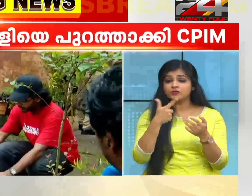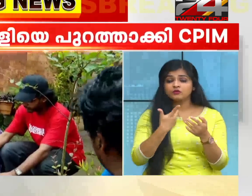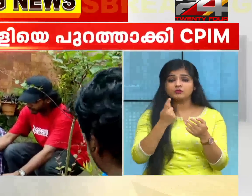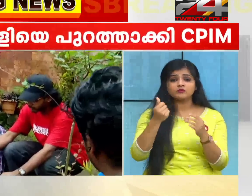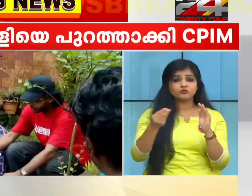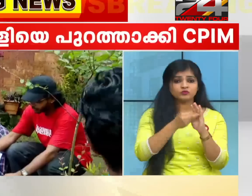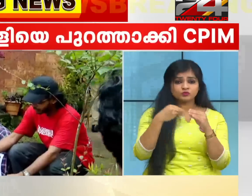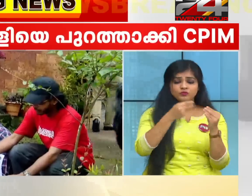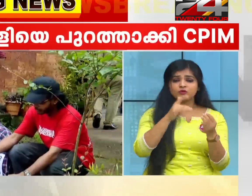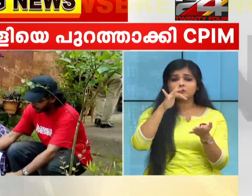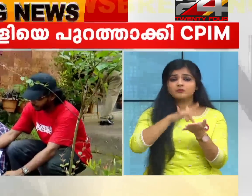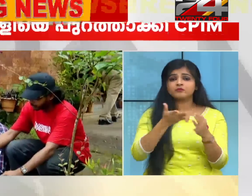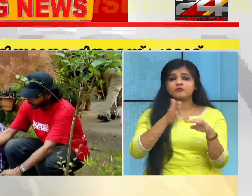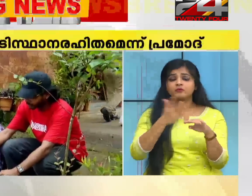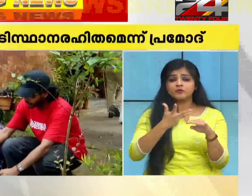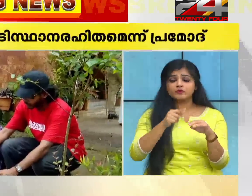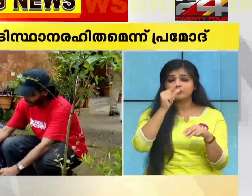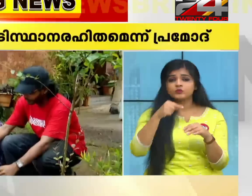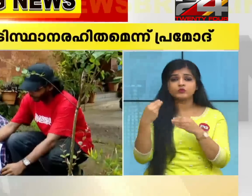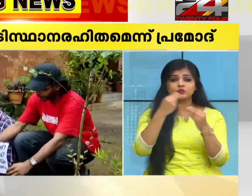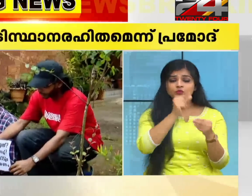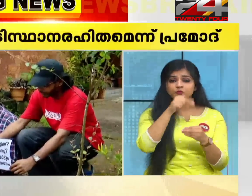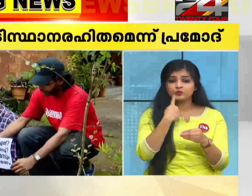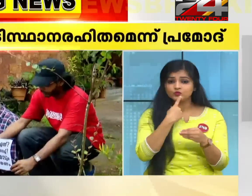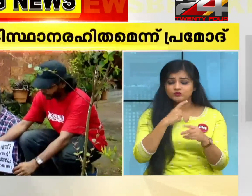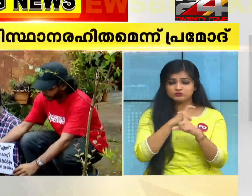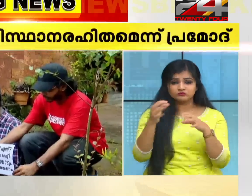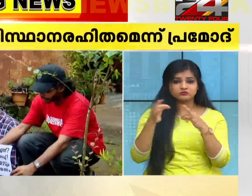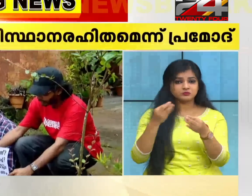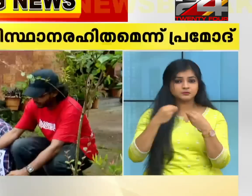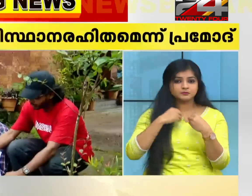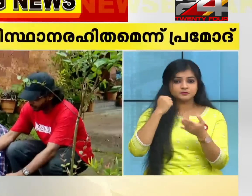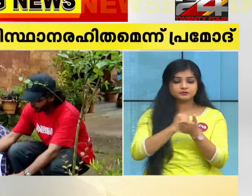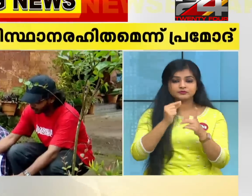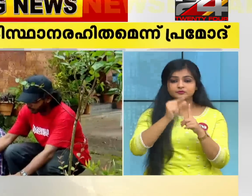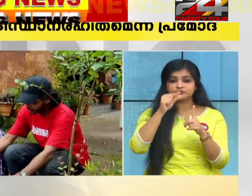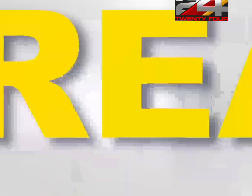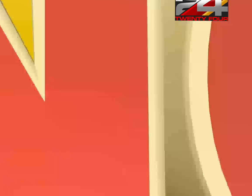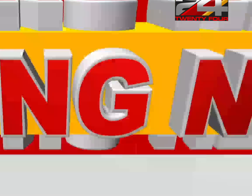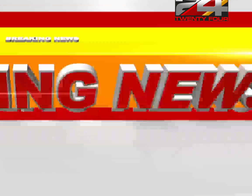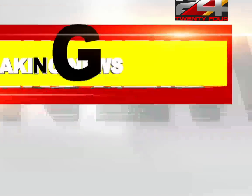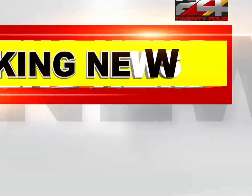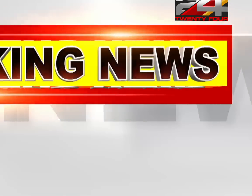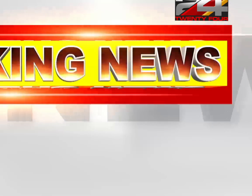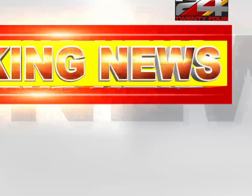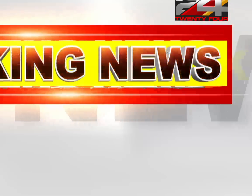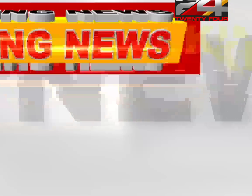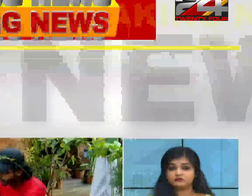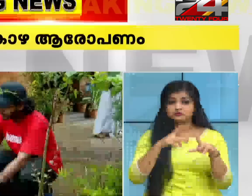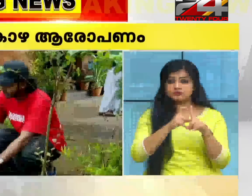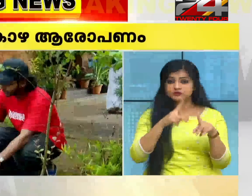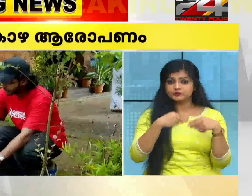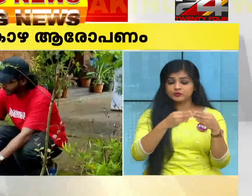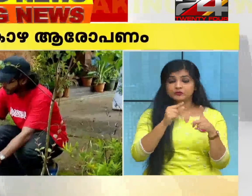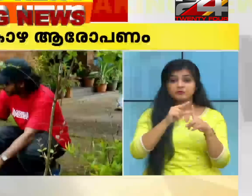വാങ്ങി എന്നത് പരാതിക്കാർ പറയട്ടെ എന്നാണ് പ്രമോദ് കോട്ടൂളി സ്വീകരിക്കുന്ന നിലപാട്. അപ്പോഴും CPM നടപടിയെടുക്കുമ്പോഴും പാർട്ടിക്കെതിരെ ശക്തമായ വിമർശനം